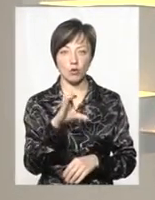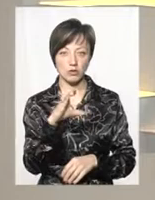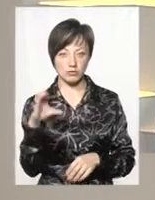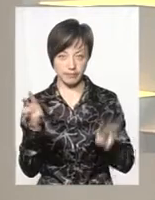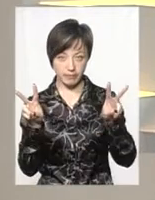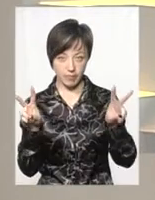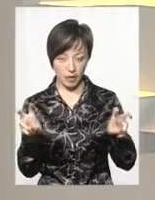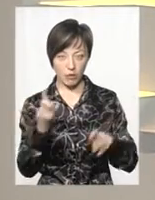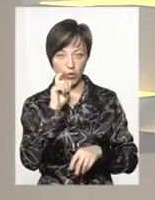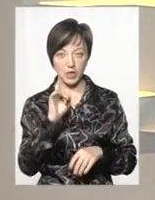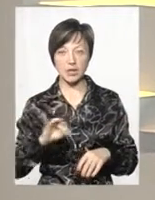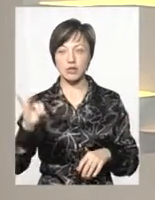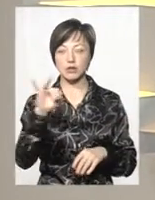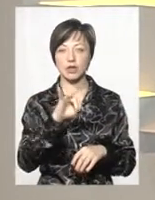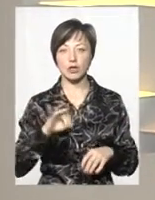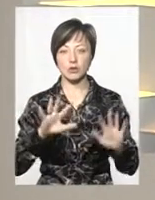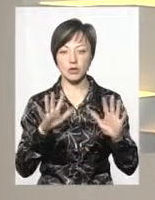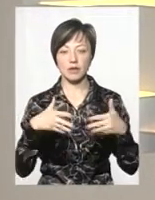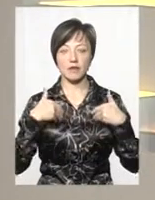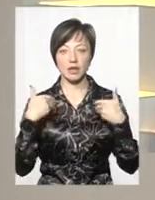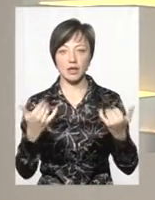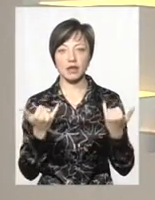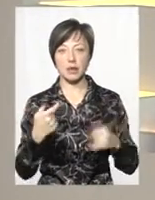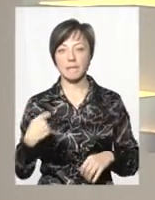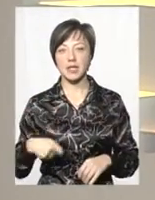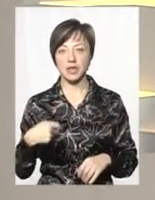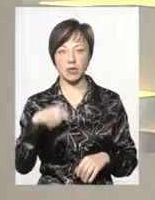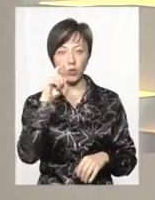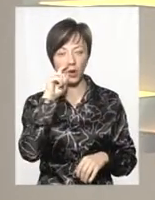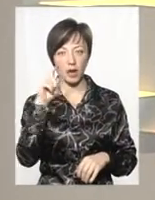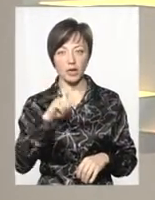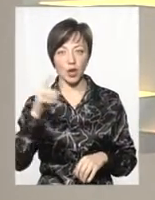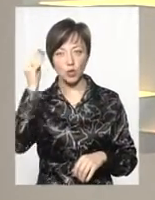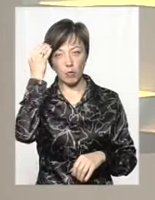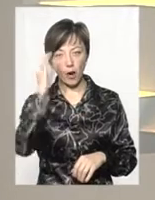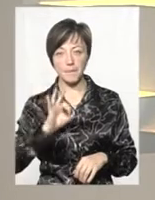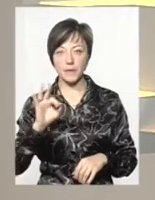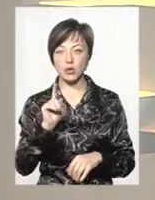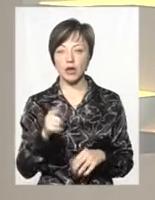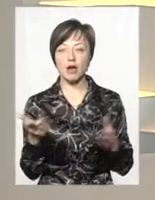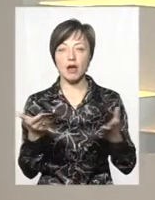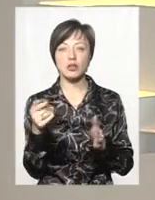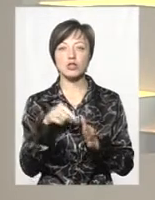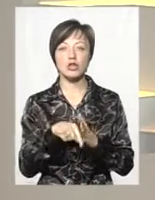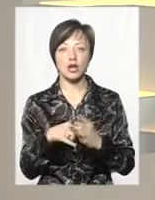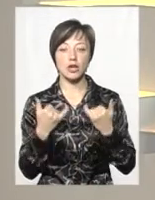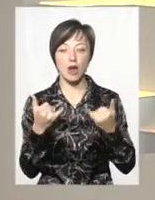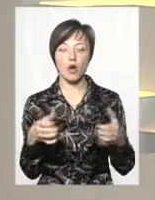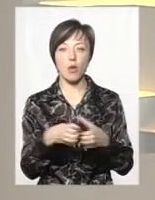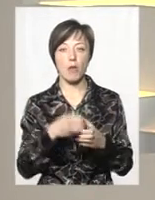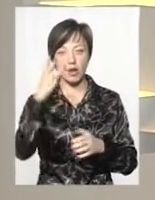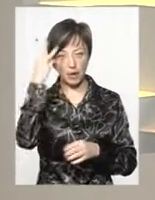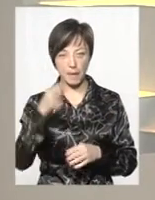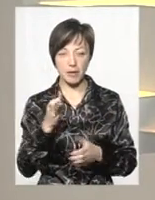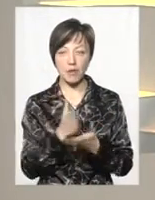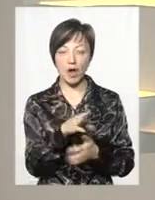історичною подією. Всіх українців вітає у ці хвилини президент України. Думками про те, яке значення для громади Хмельниччини